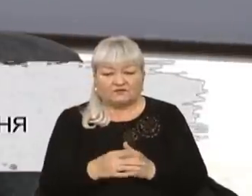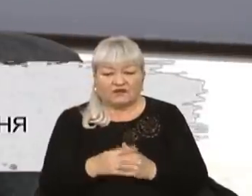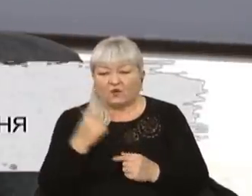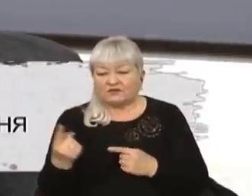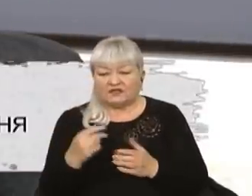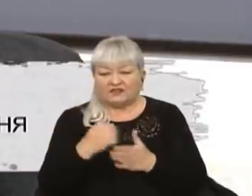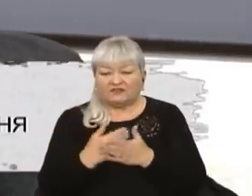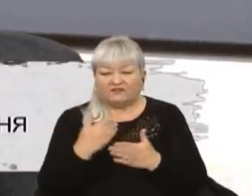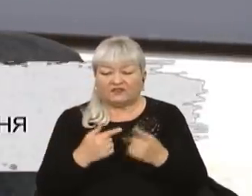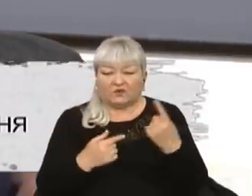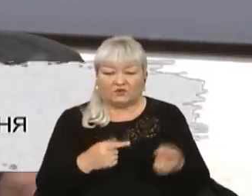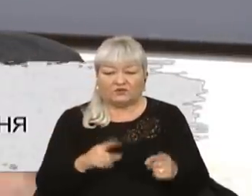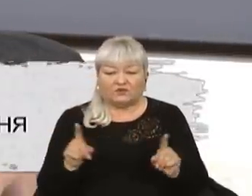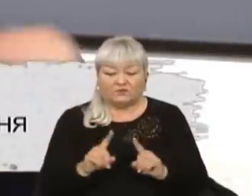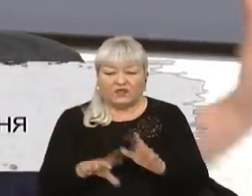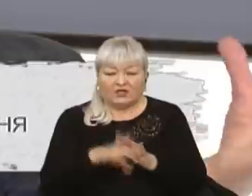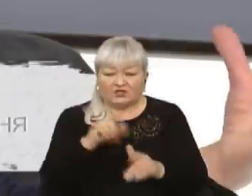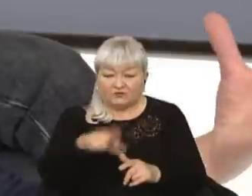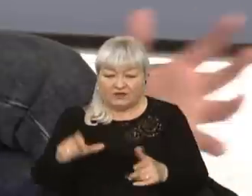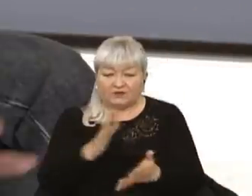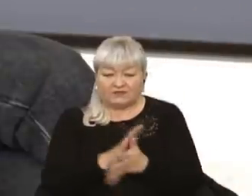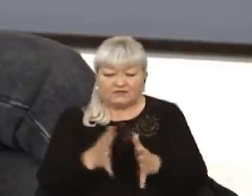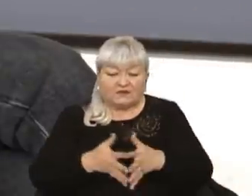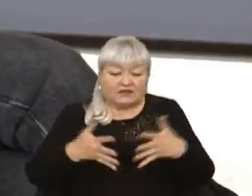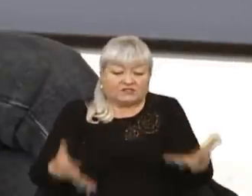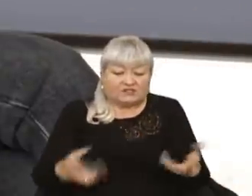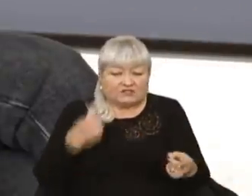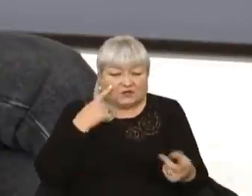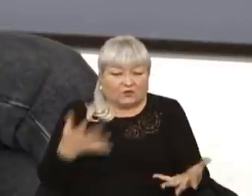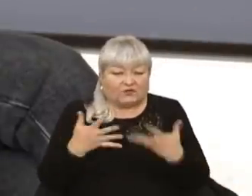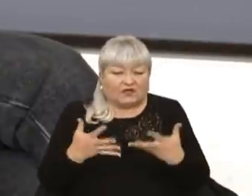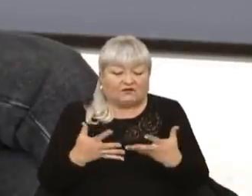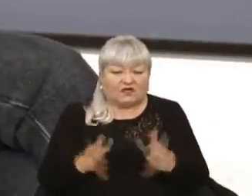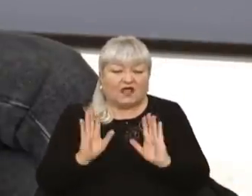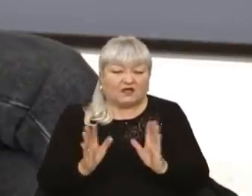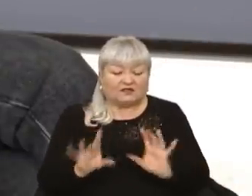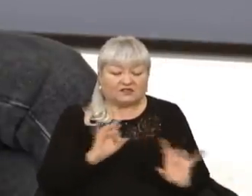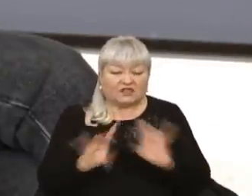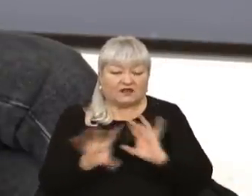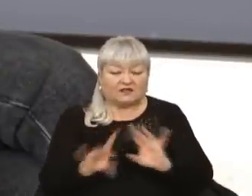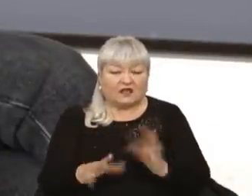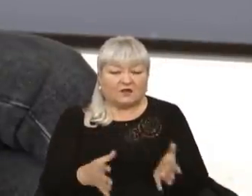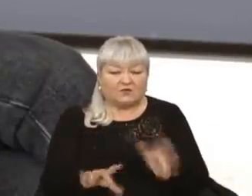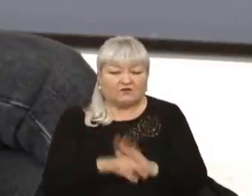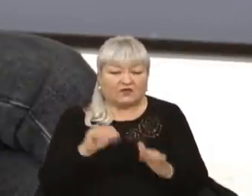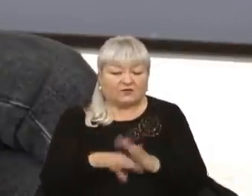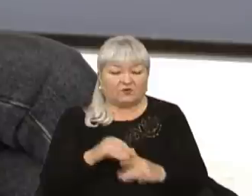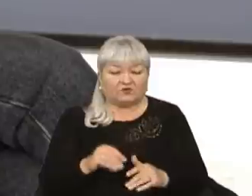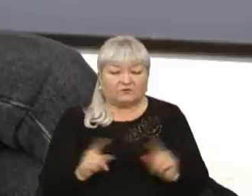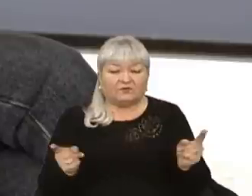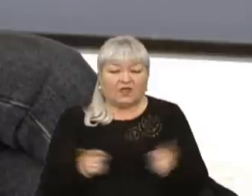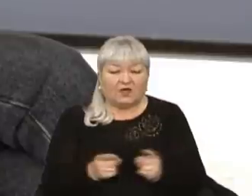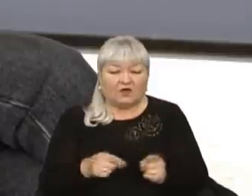від одного, щоб виборці, можливо, мали більше ширшу картину, а не лише рекламу виборчу. Будь ласка, короткі